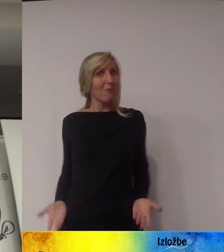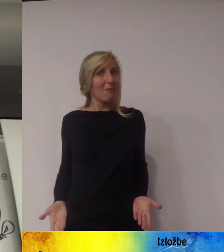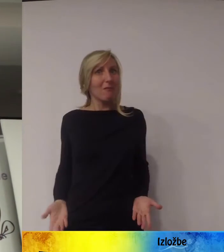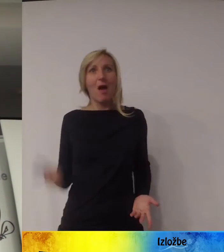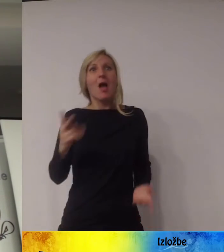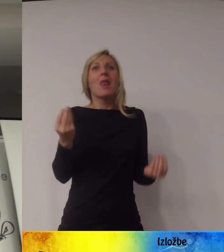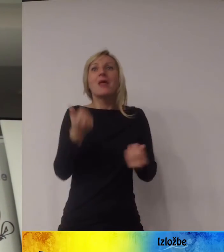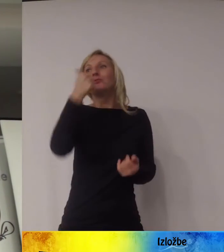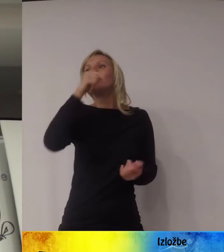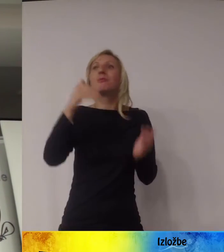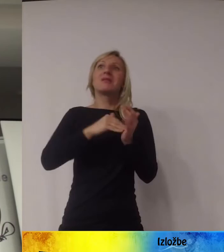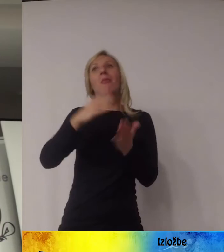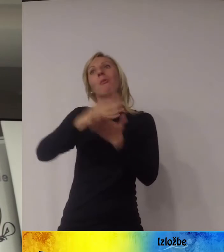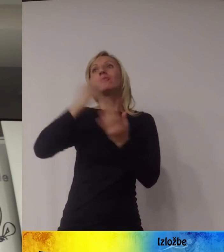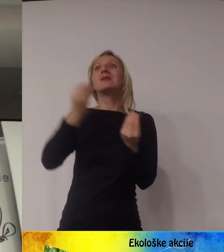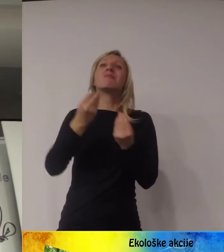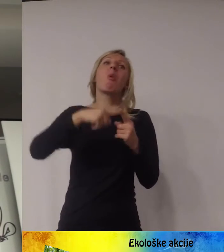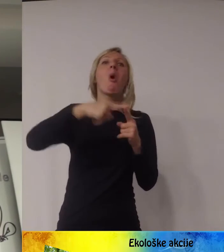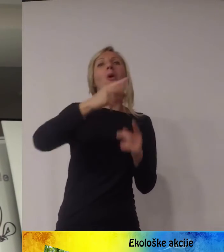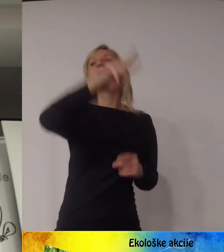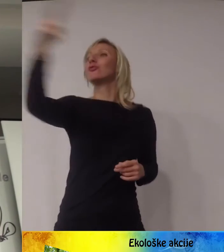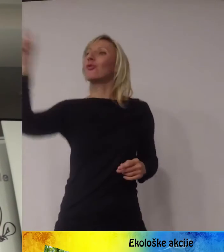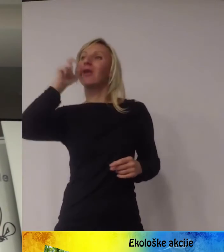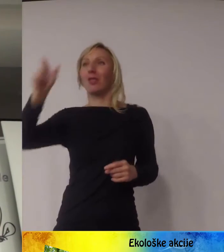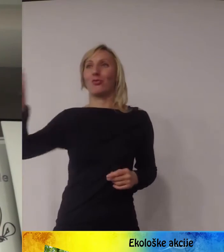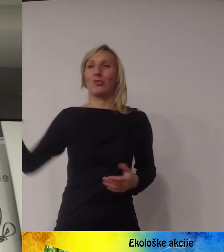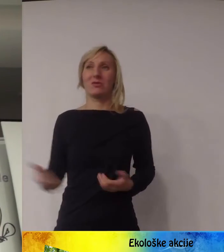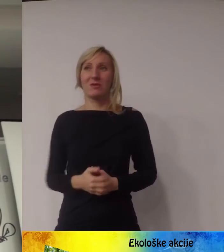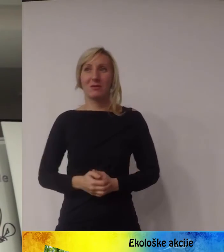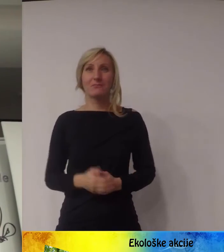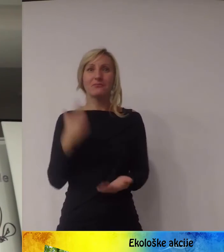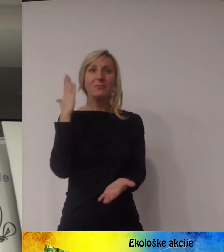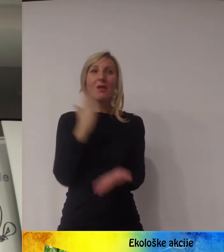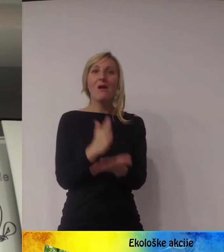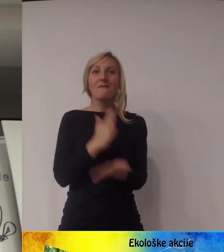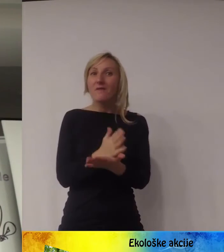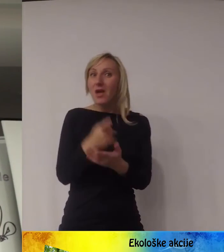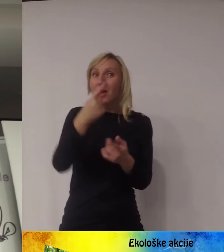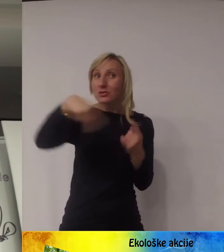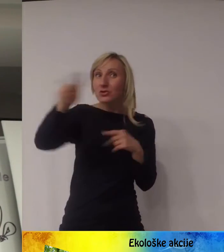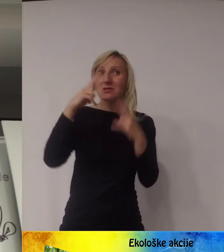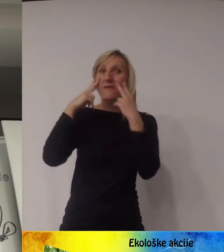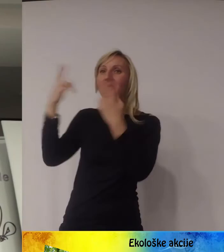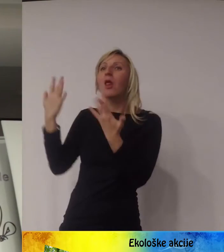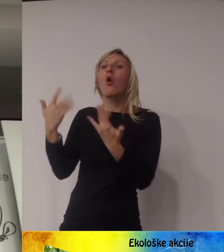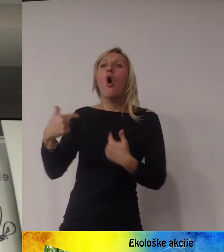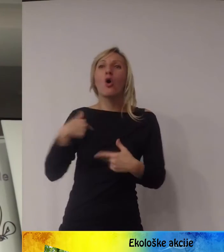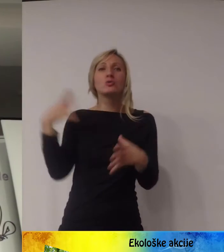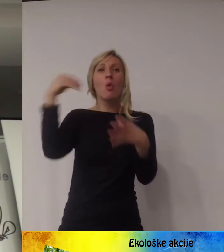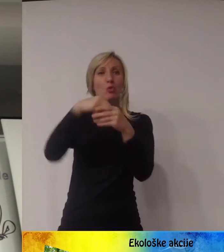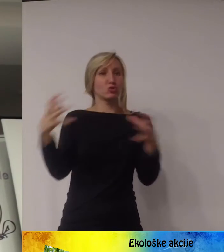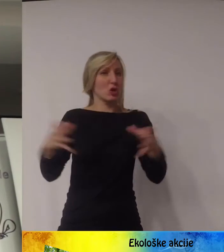nešto što bi trebalo da bude zbog drugih. I već ste videli koliko smo uključeni